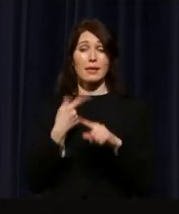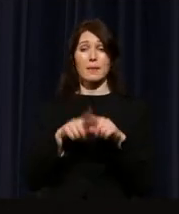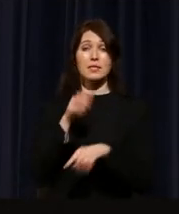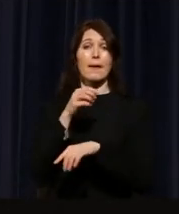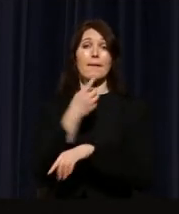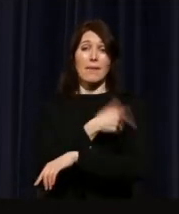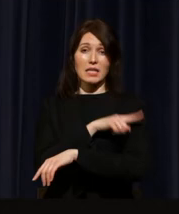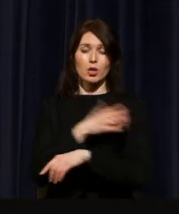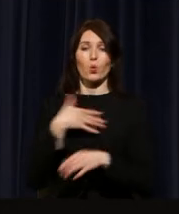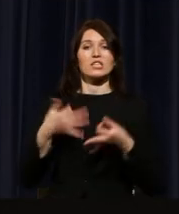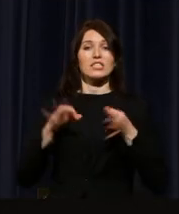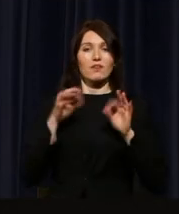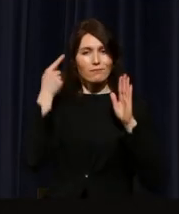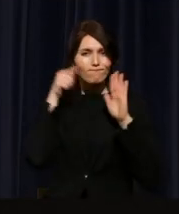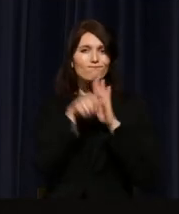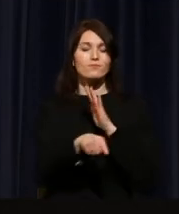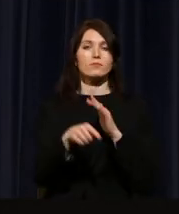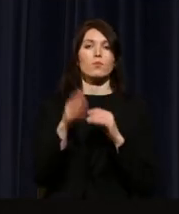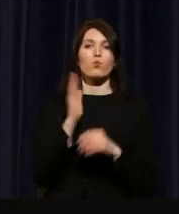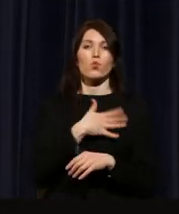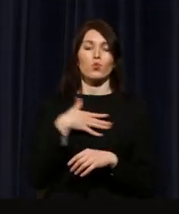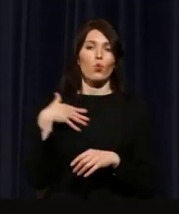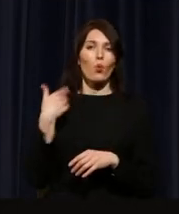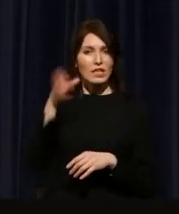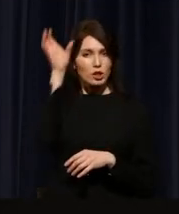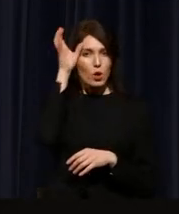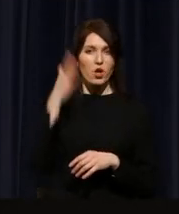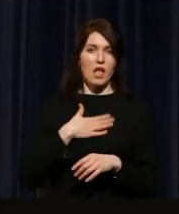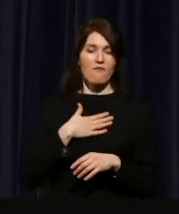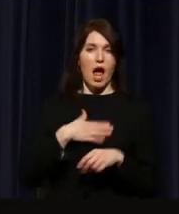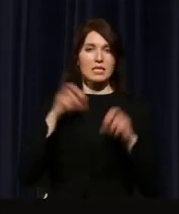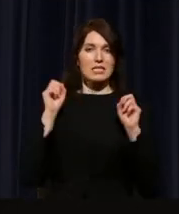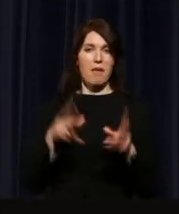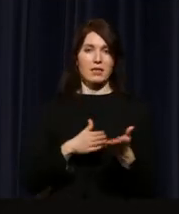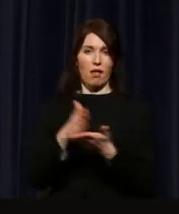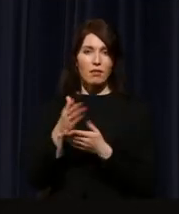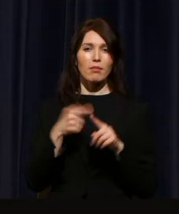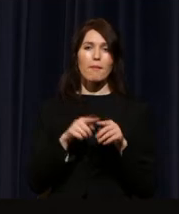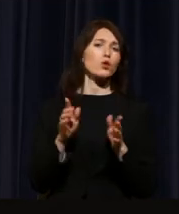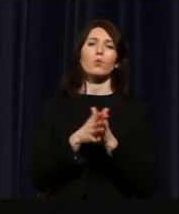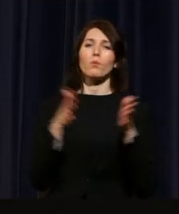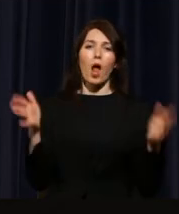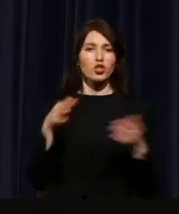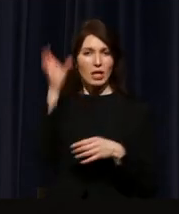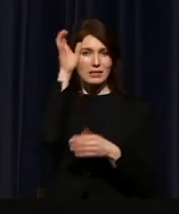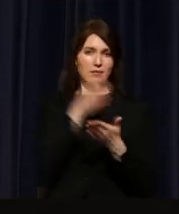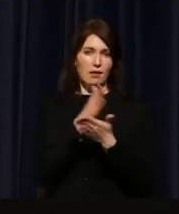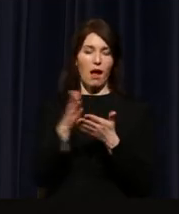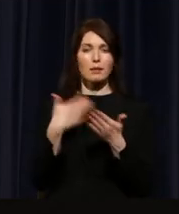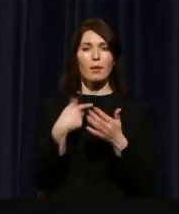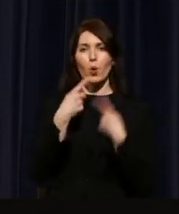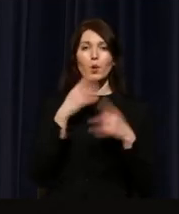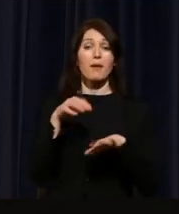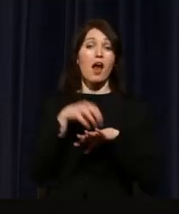ir iedziļināties un būt ļoti zinošam savā specialitātē, jo tā ir ļoti plaša zinātne, nu, ja mēs runājam